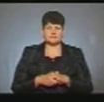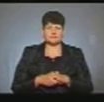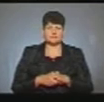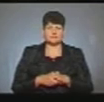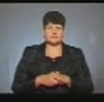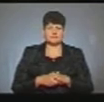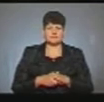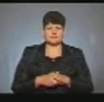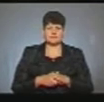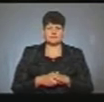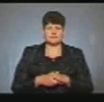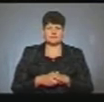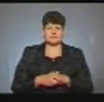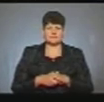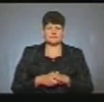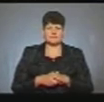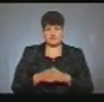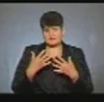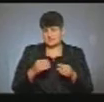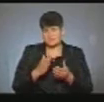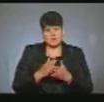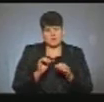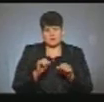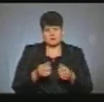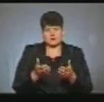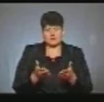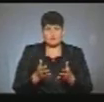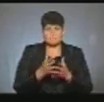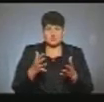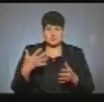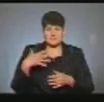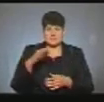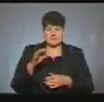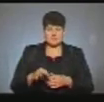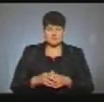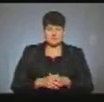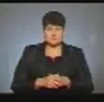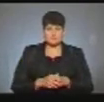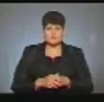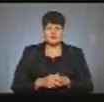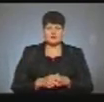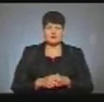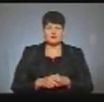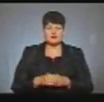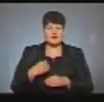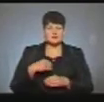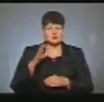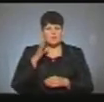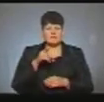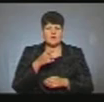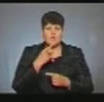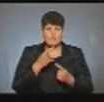Так, половина. Все, маєте право. Більше 50%. Я слухала, ви говорили,